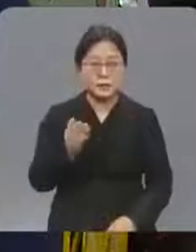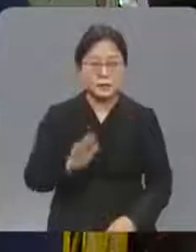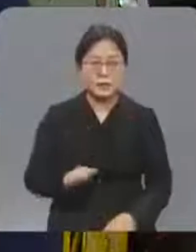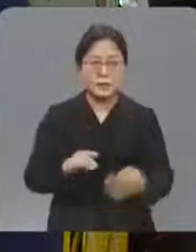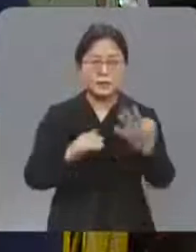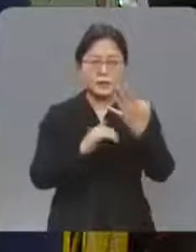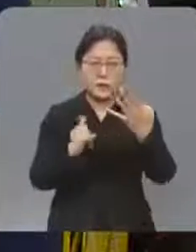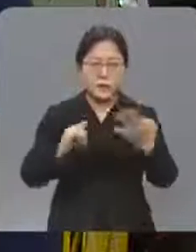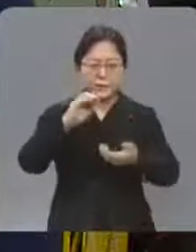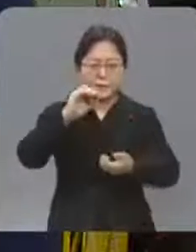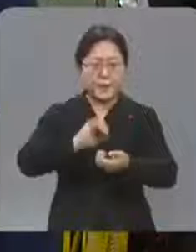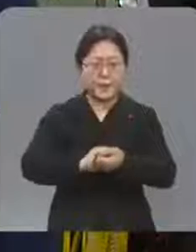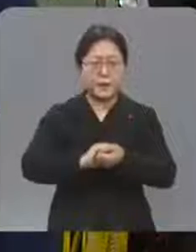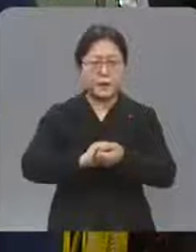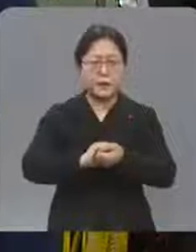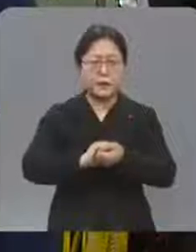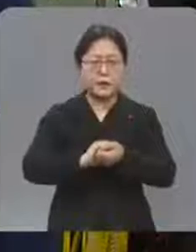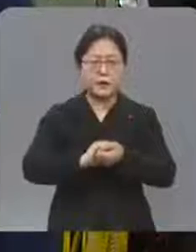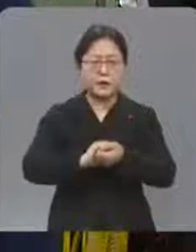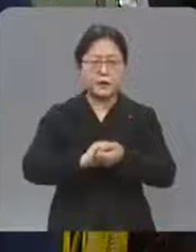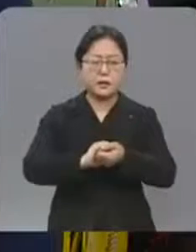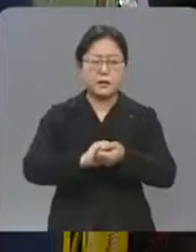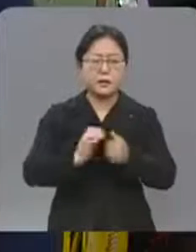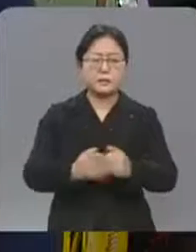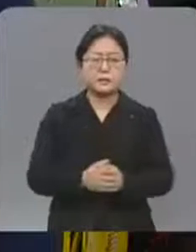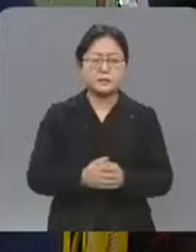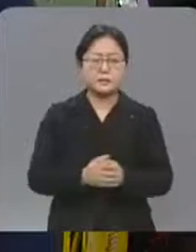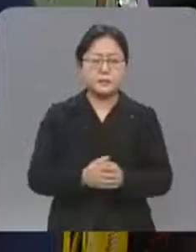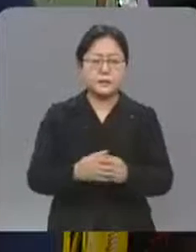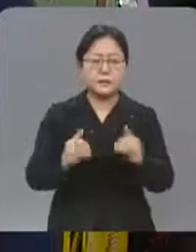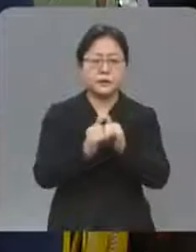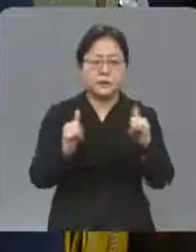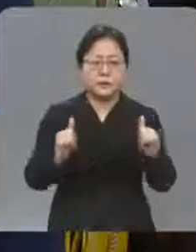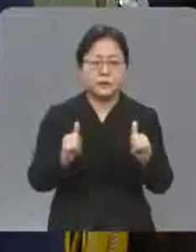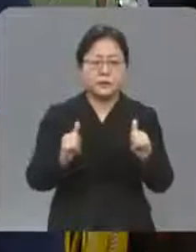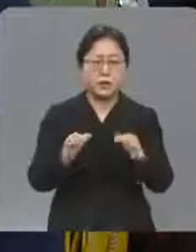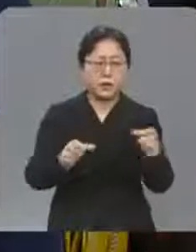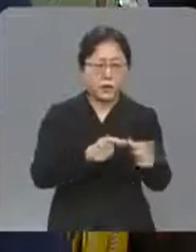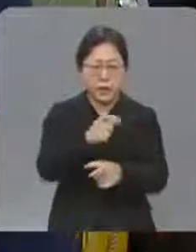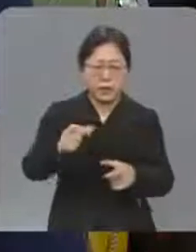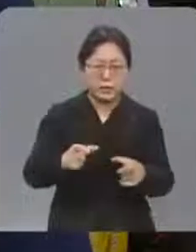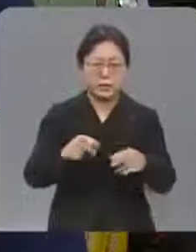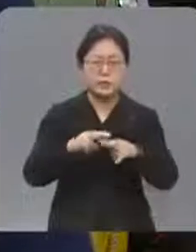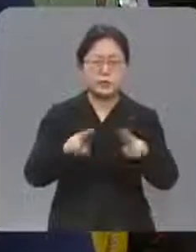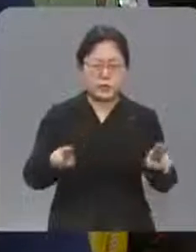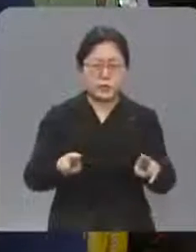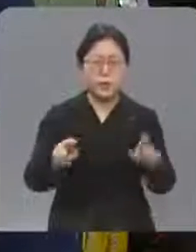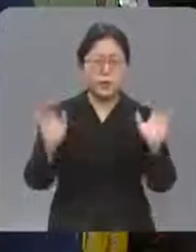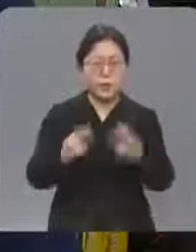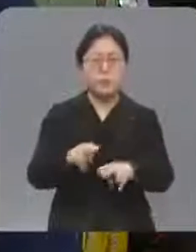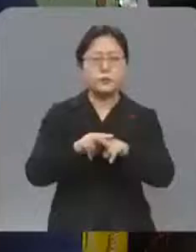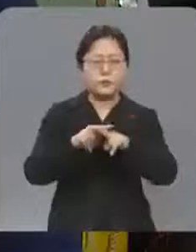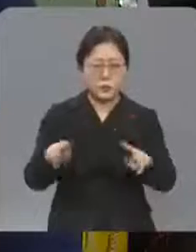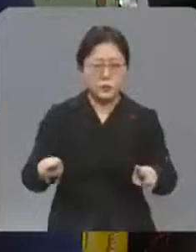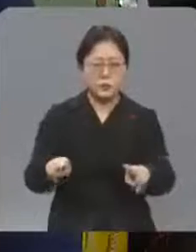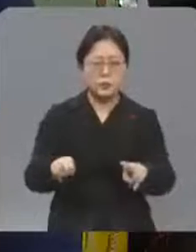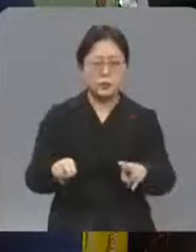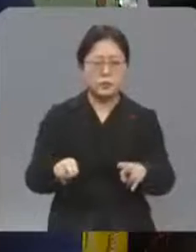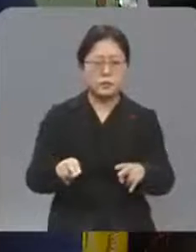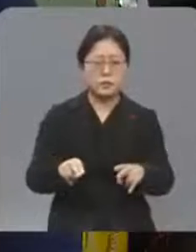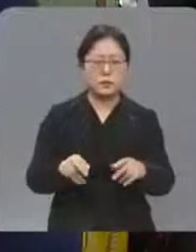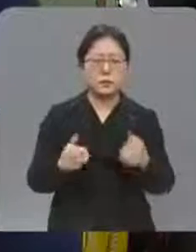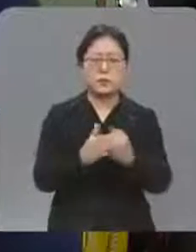사인 규제하니까 거의 이제 사람들이 뭐 회식도 안 한다, 모임도 안 한다. 다